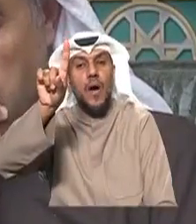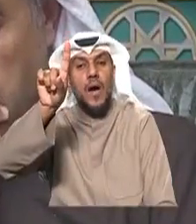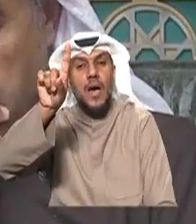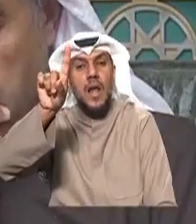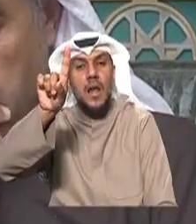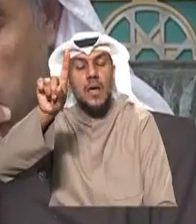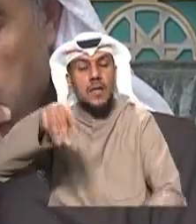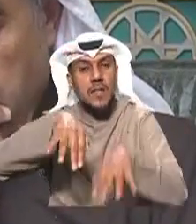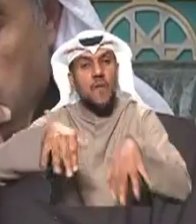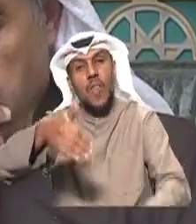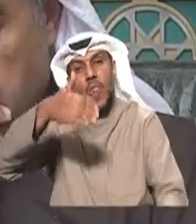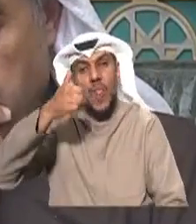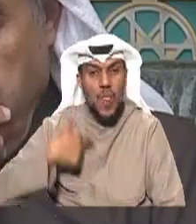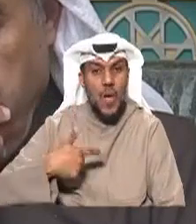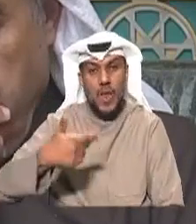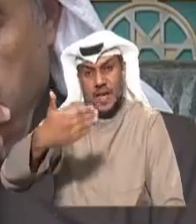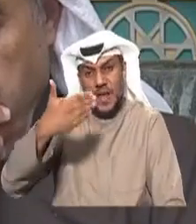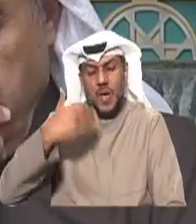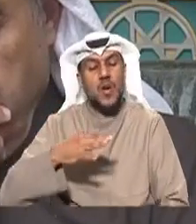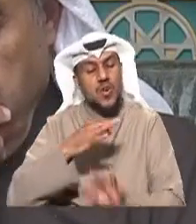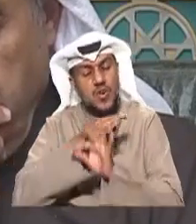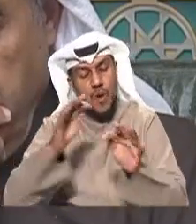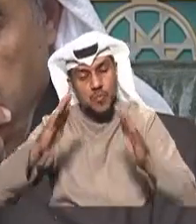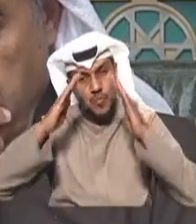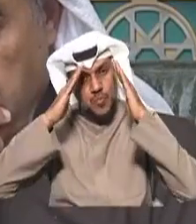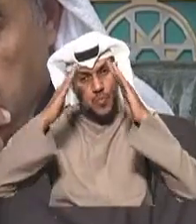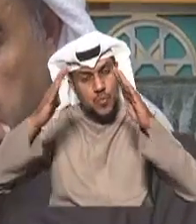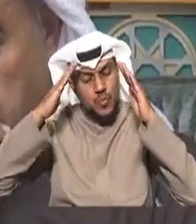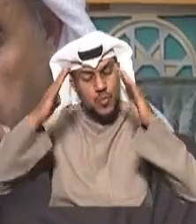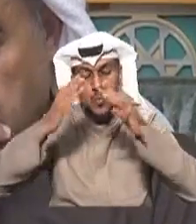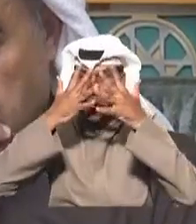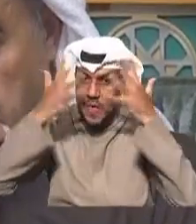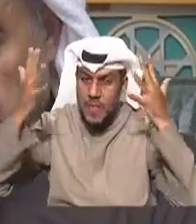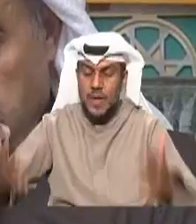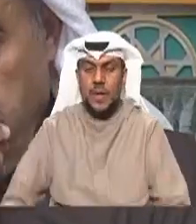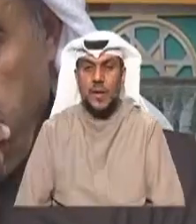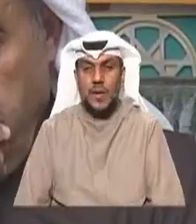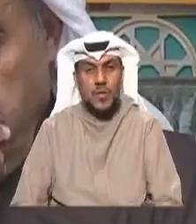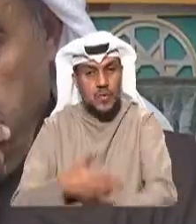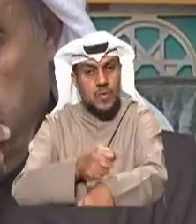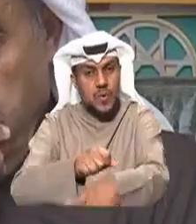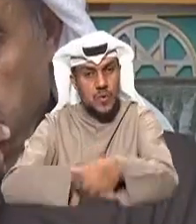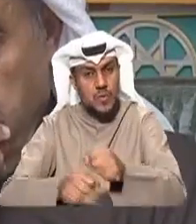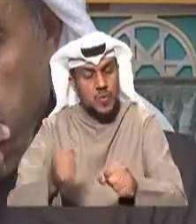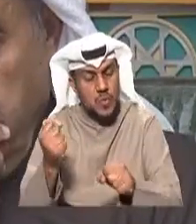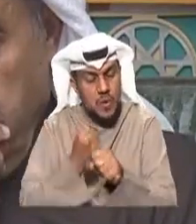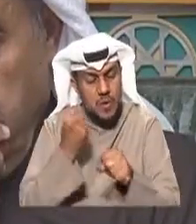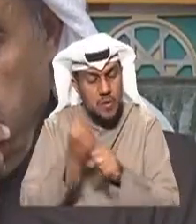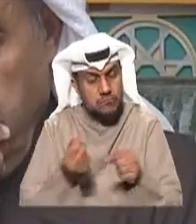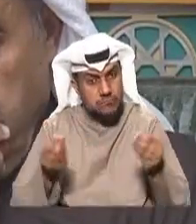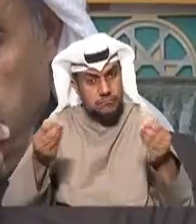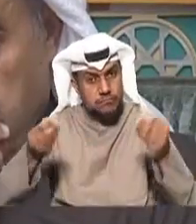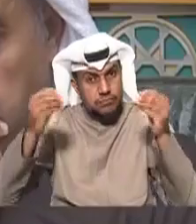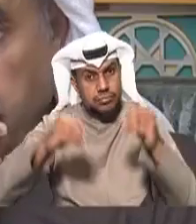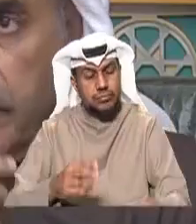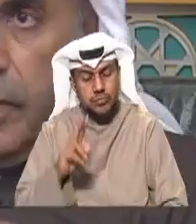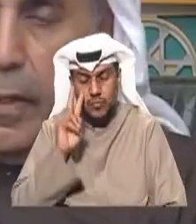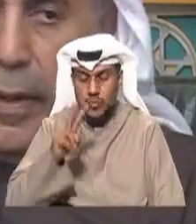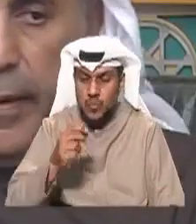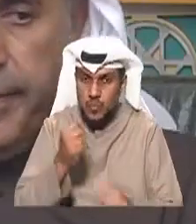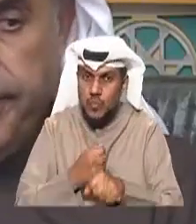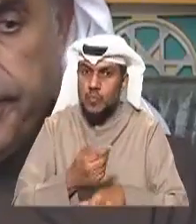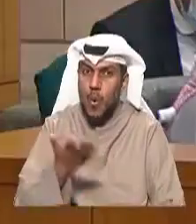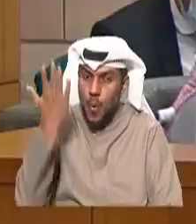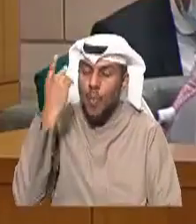الصفوف الخلفية على الجهود الجبارة الاستثنائية التي قمتم